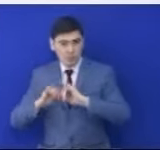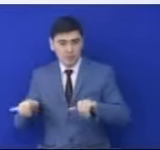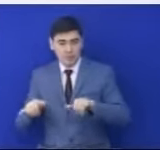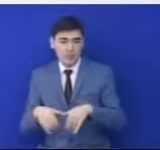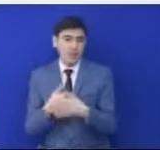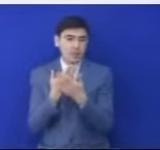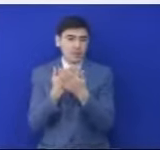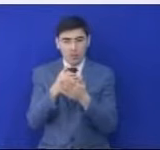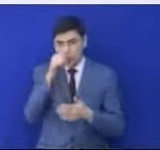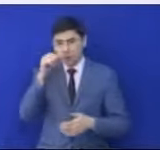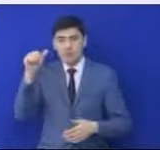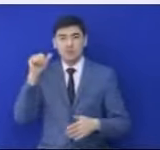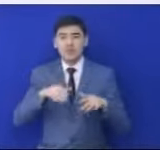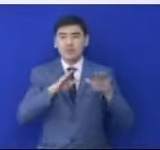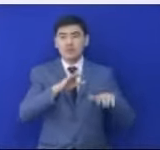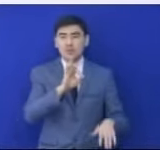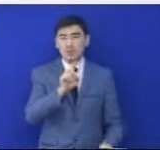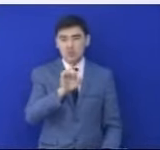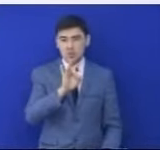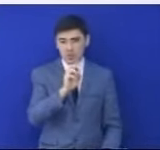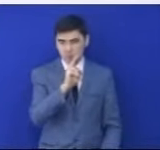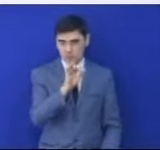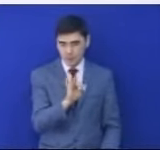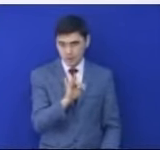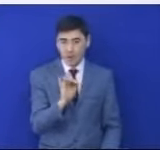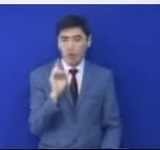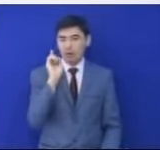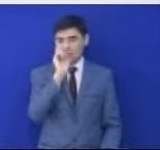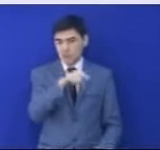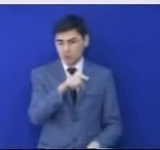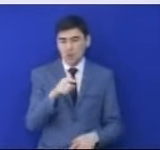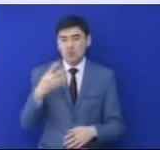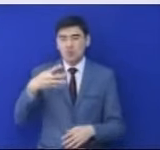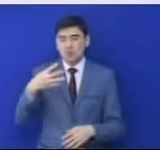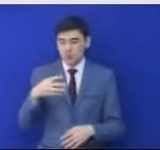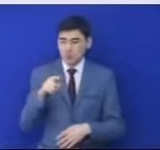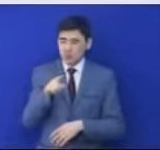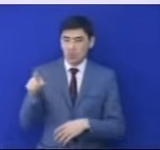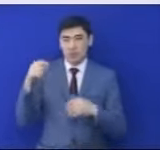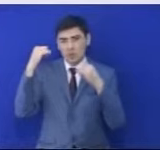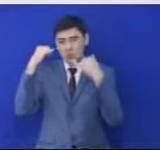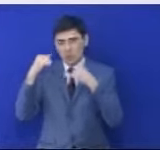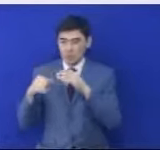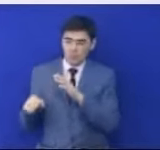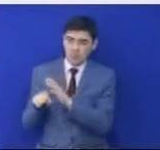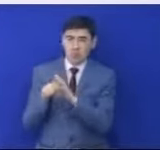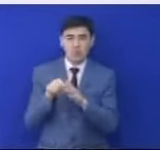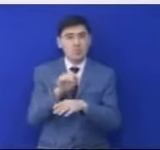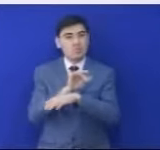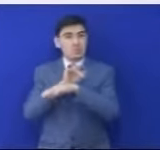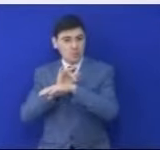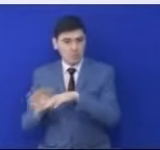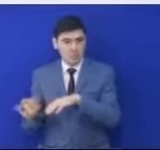бас ірі қарадан бруцеллез анықталған. Нәтижесінде індет тараған мал түгелі жойылып, тұрғындар қол қусырып қалған. Алайда мамандар